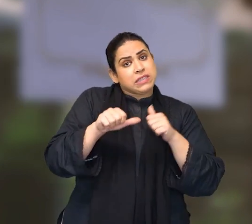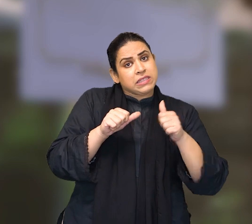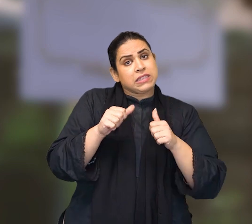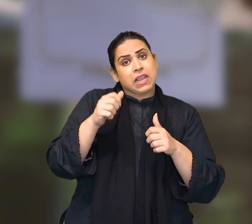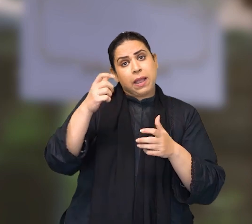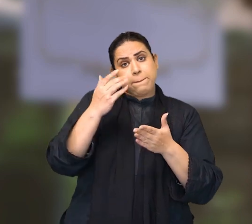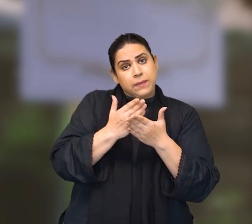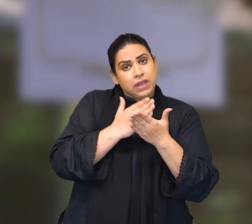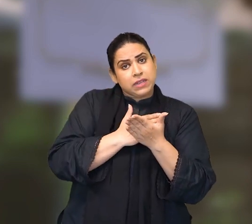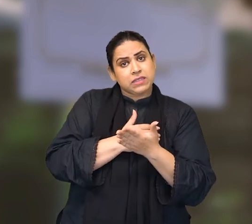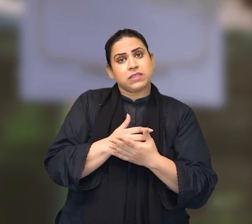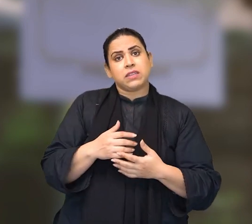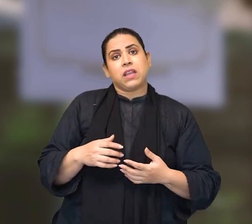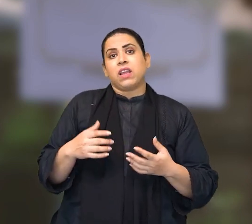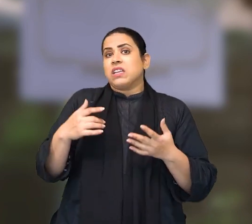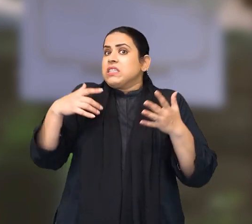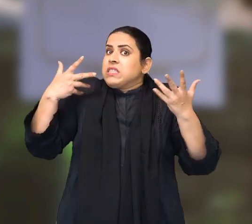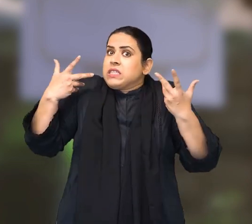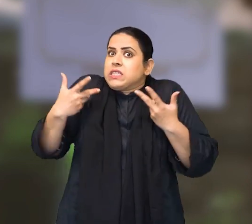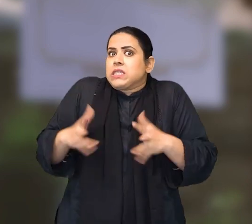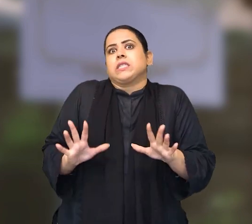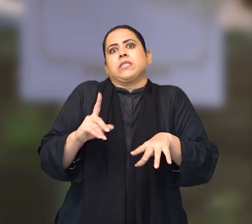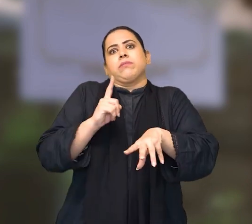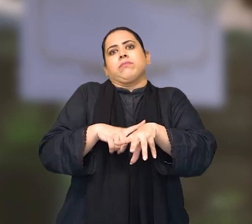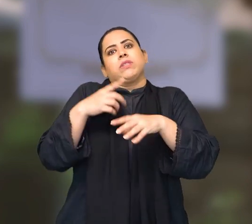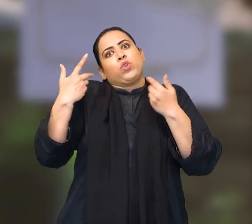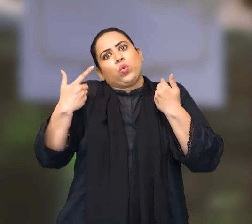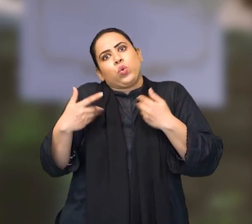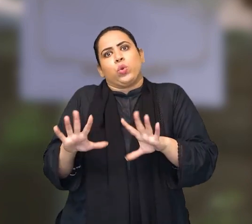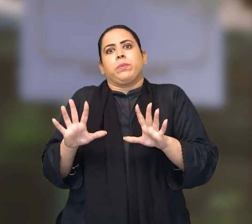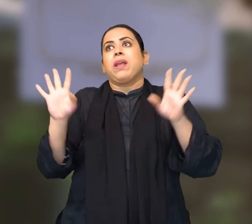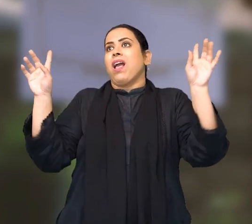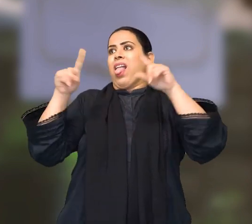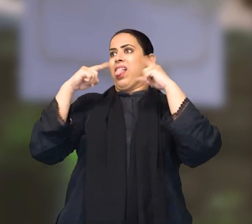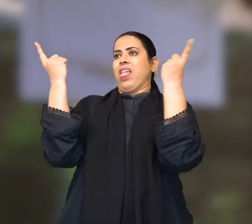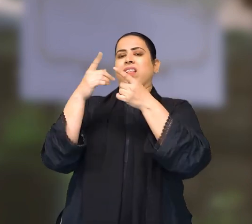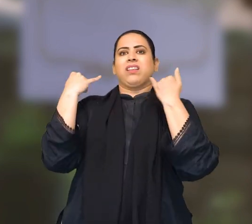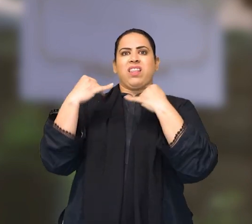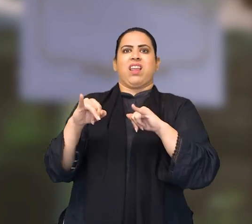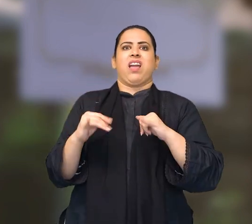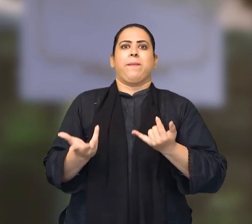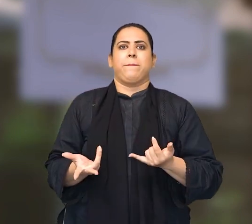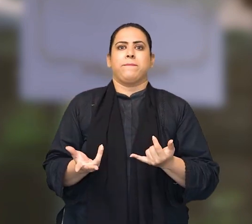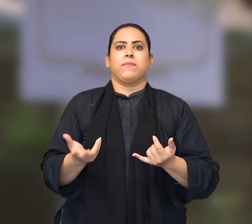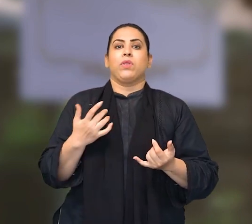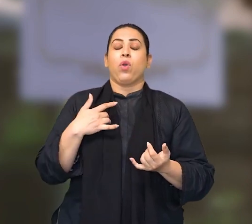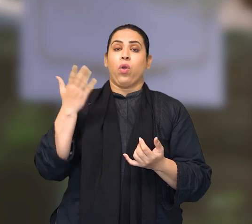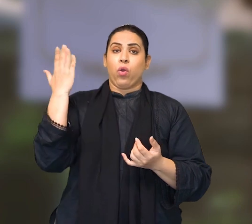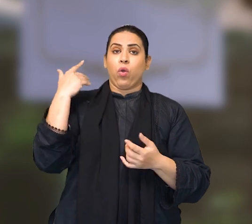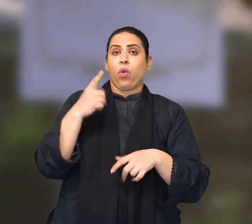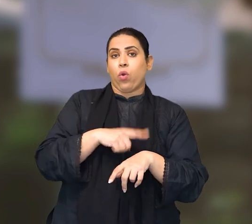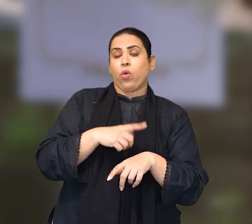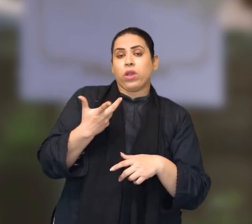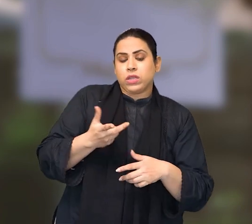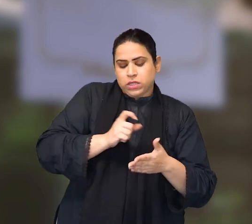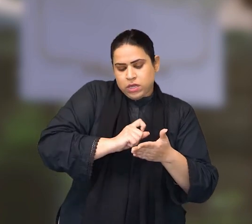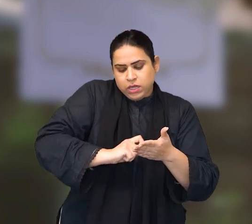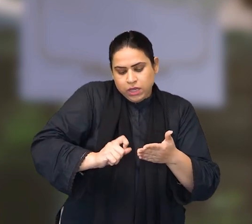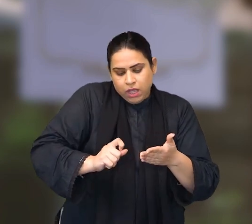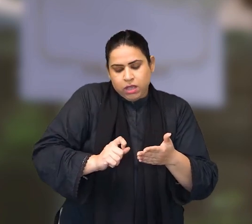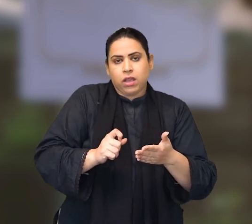है कि किसी भी टाइम पे कुछ भी हो सकता है. देयर वॉज अ पार्ट, आई वॉज ऑन अ वेडिंग एंड निकाह का मोमेंट